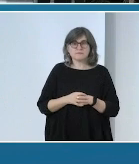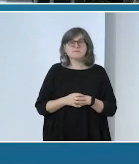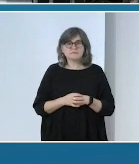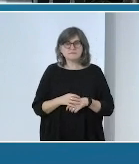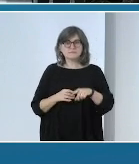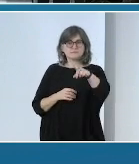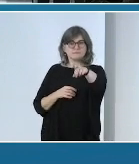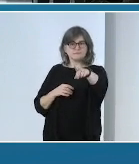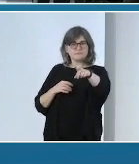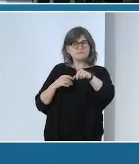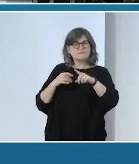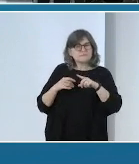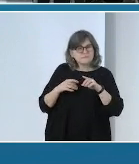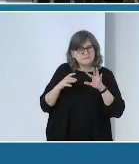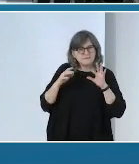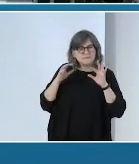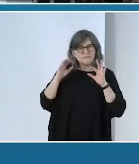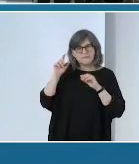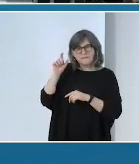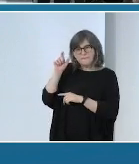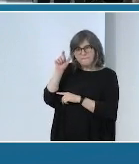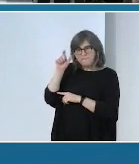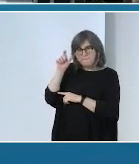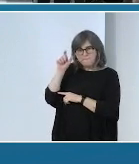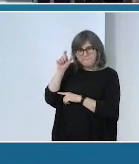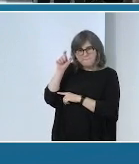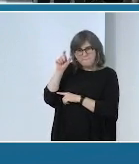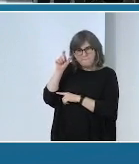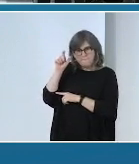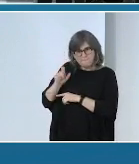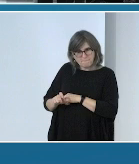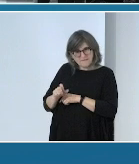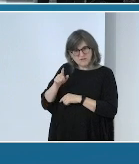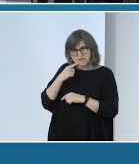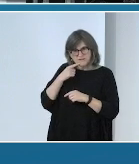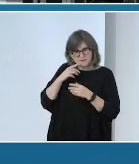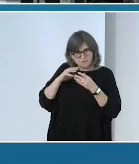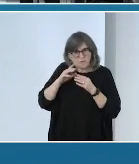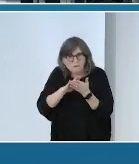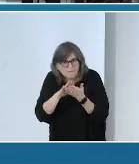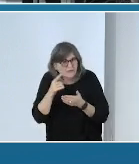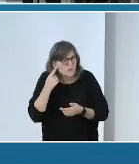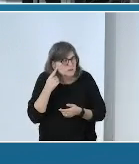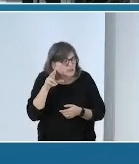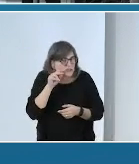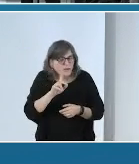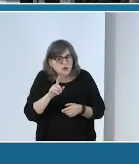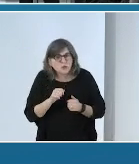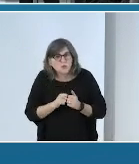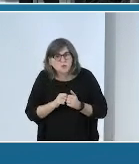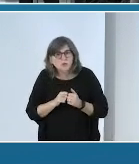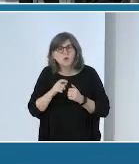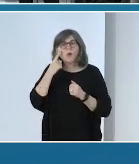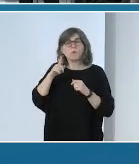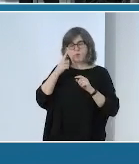Juste pour clarifier, quand vous parlez d'une personne vestibulaire, vous parlez de quelqu'un en aryflexie? j'ai pas entendu. Ah. Donc